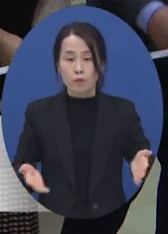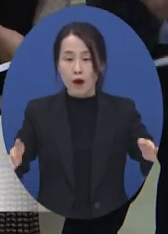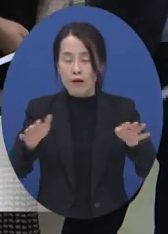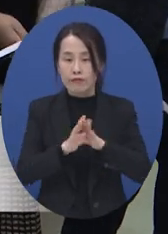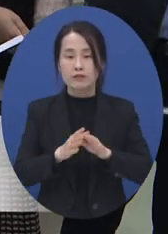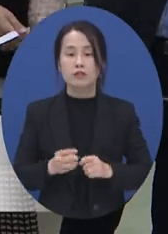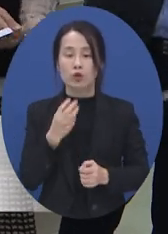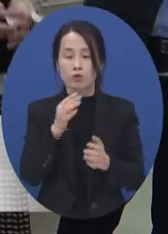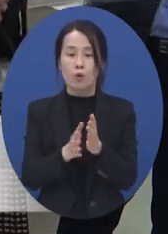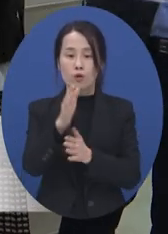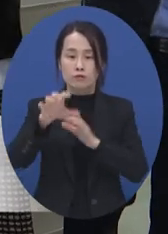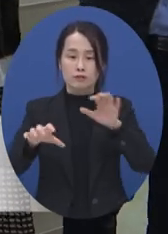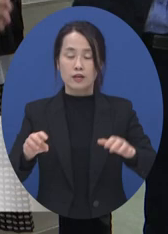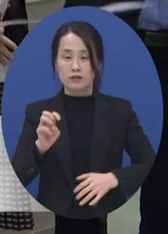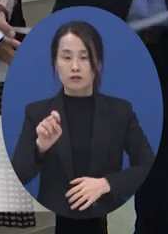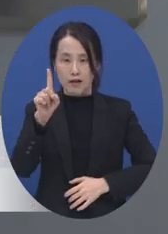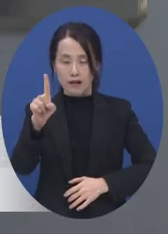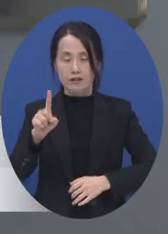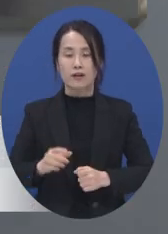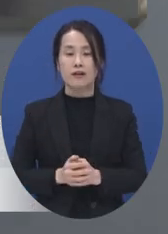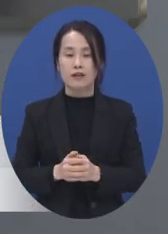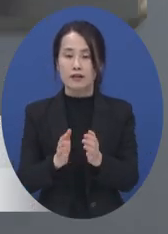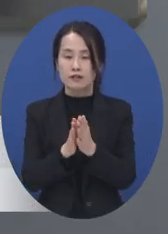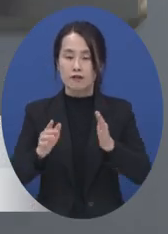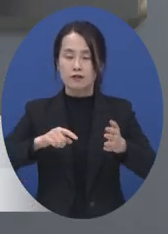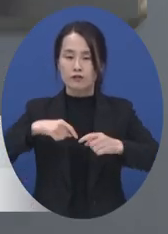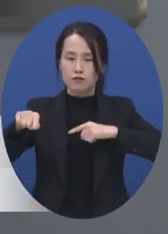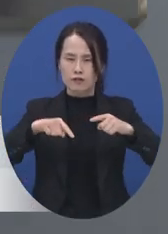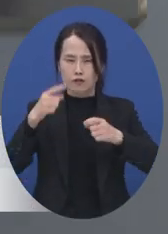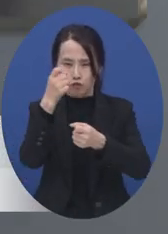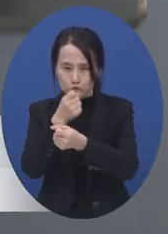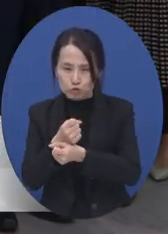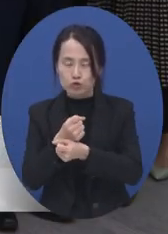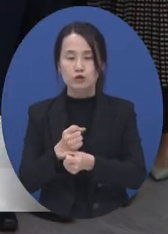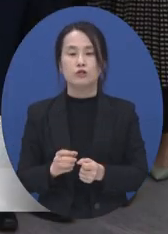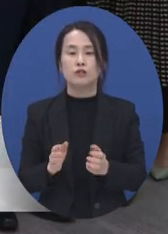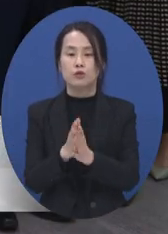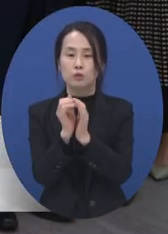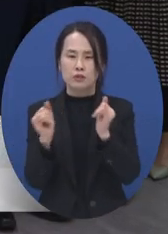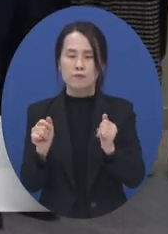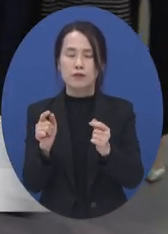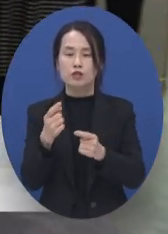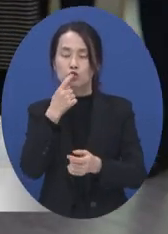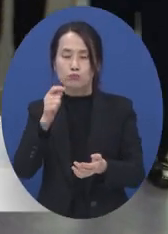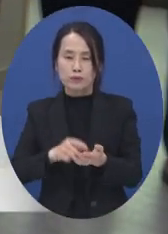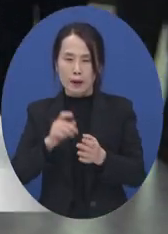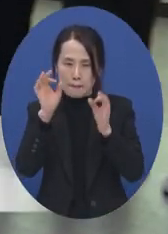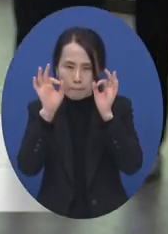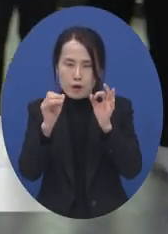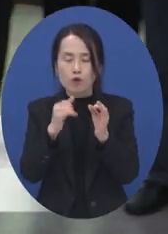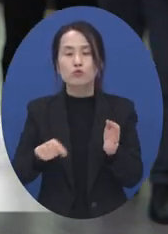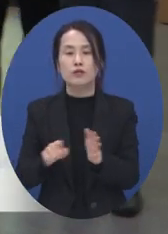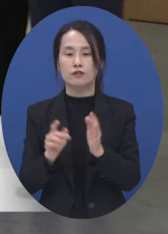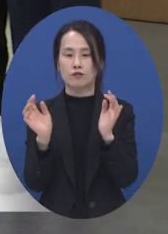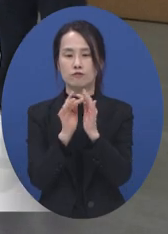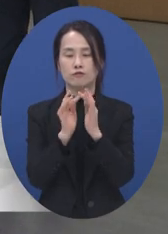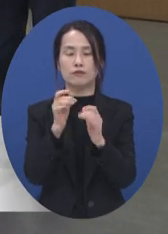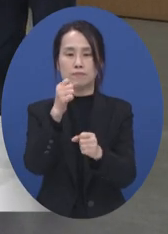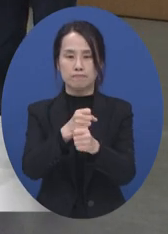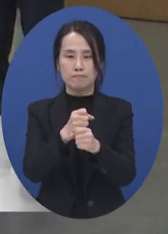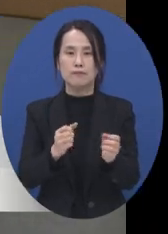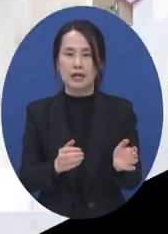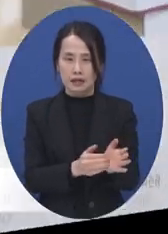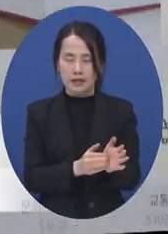성관계 10은 도 공공기관에 대한 장첸 연고를 담기도 우민이 손쉽게 찾아볼 수 있도록 구축한 온라인 도서관